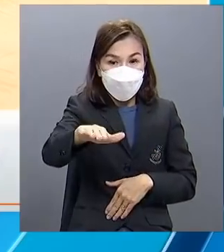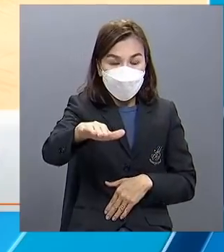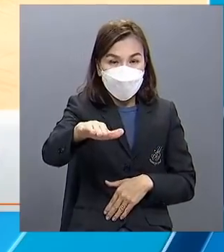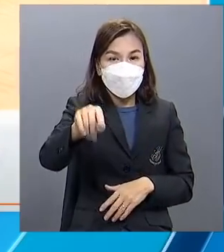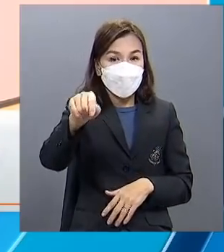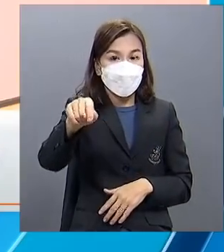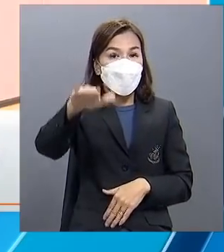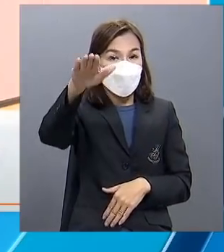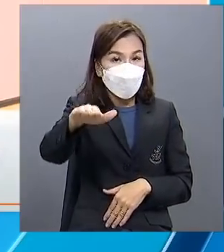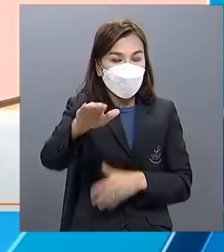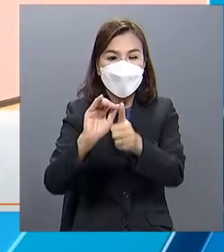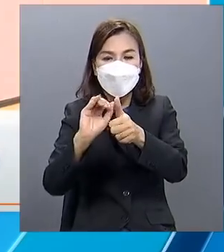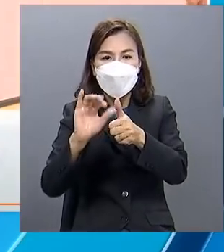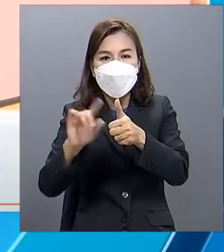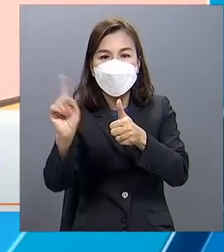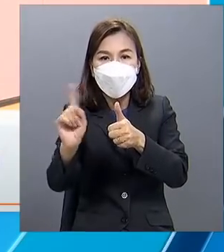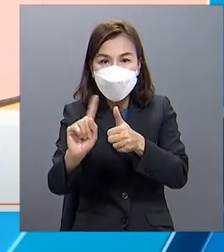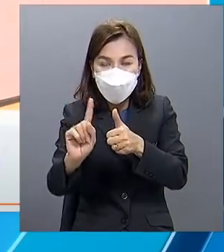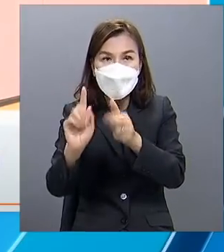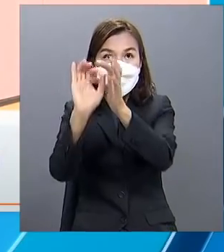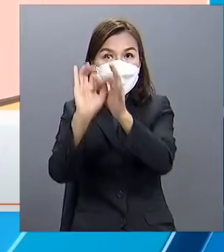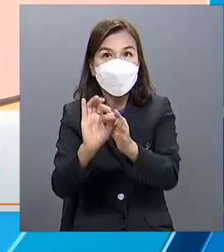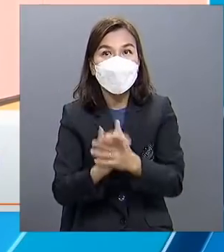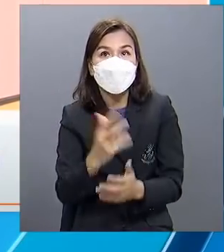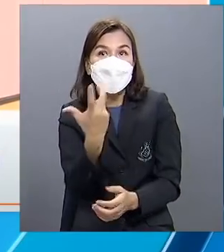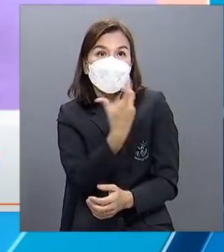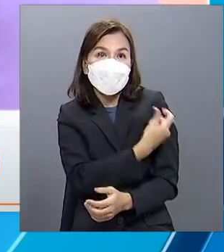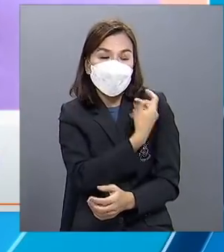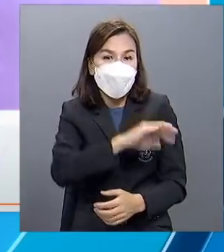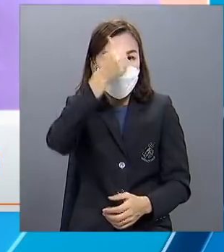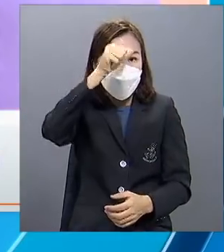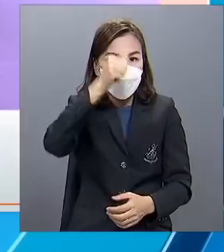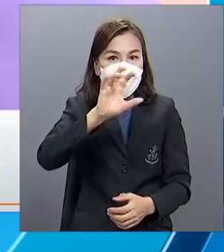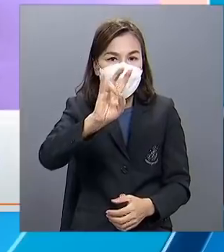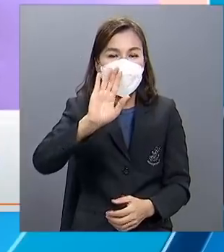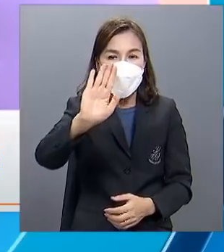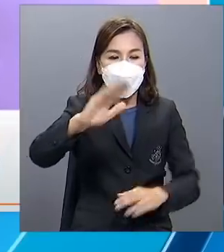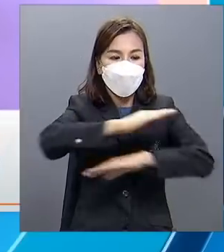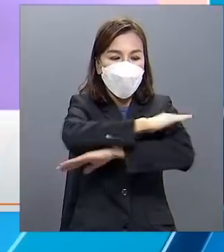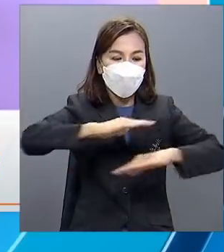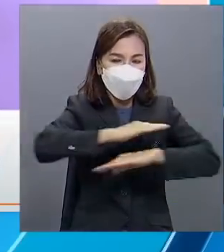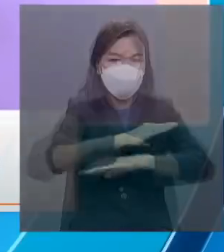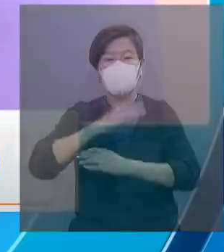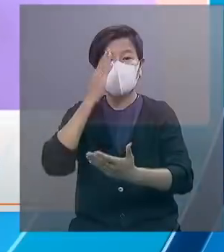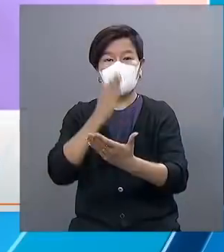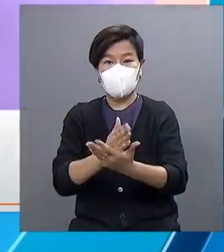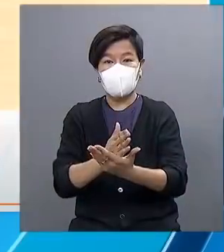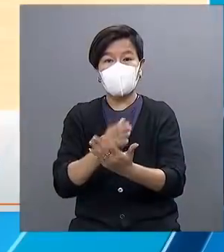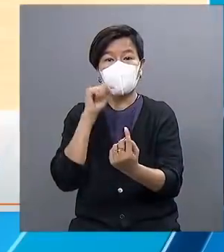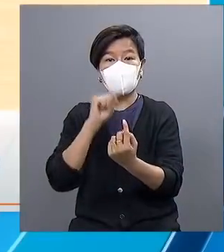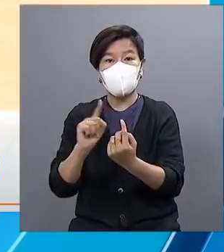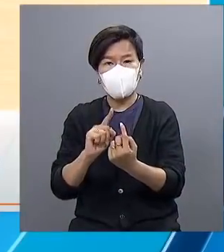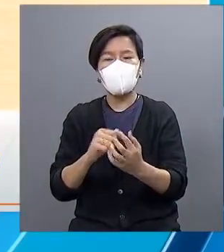แนะนำว่าหลังจากที่ฉีดวัคซีนแล้วภายใน 7วันนี้เนี่ยหมดการออกกำลังกายหรือกิจกรรมอะไรที่เล่นหนักๆที่ต้องใช้แรงเยอะ